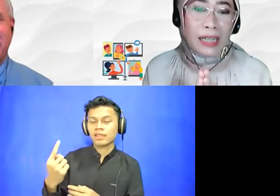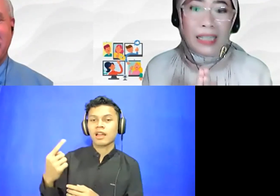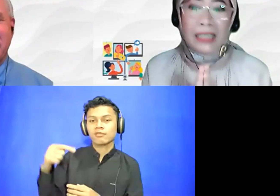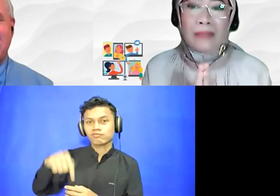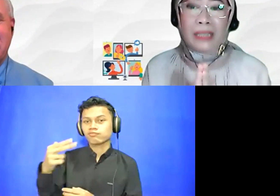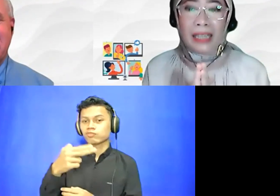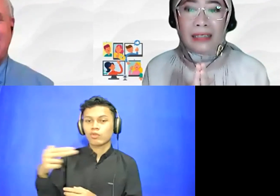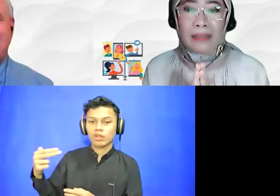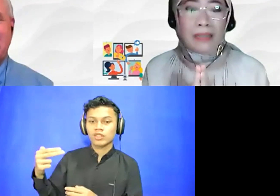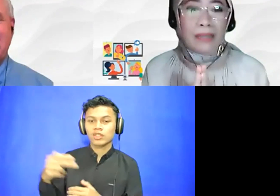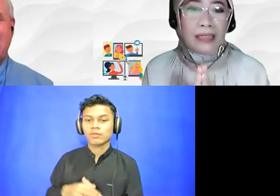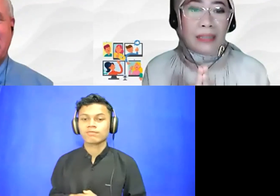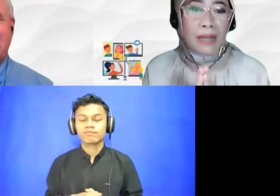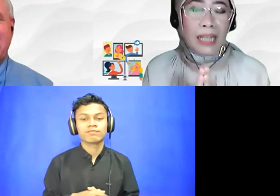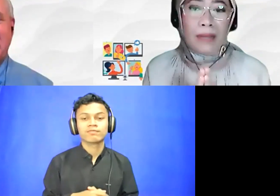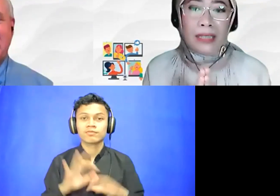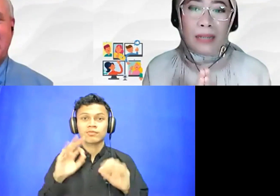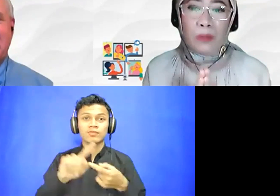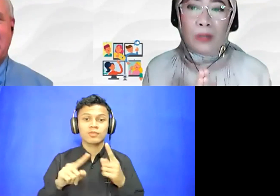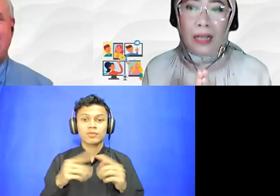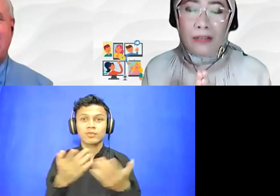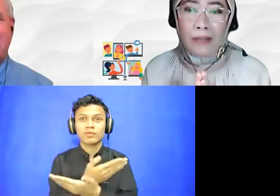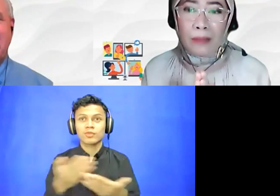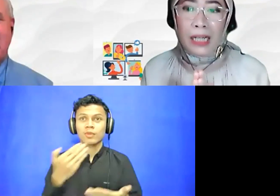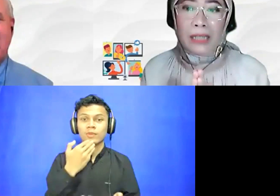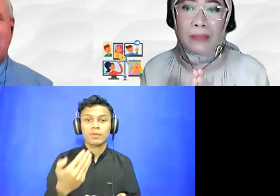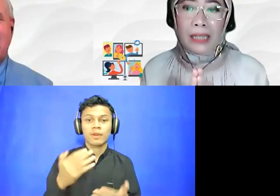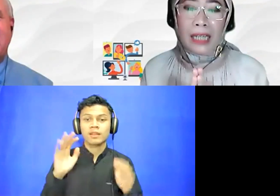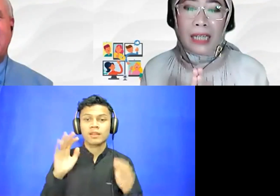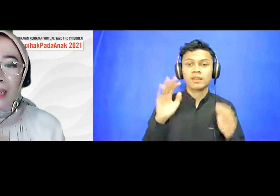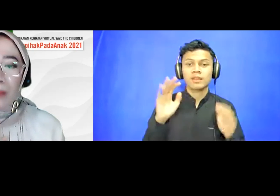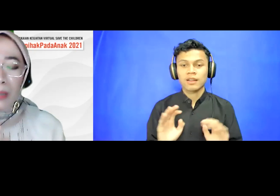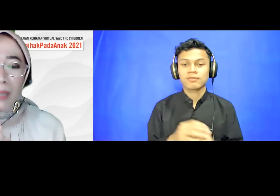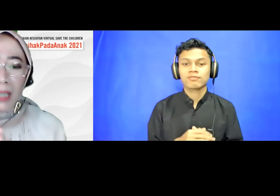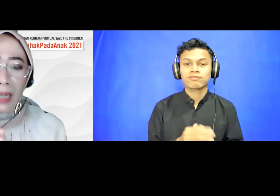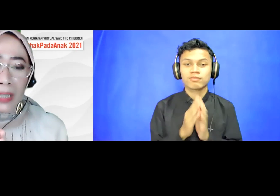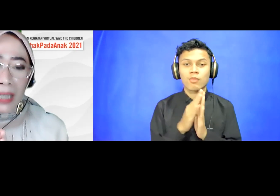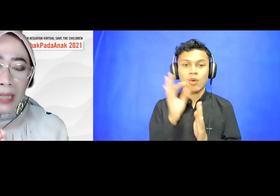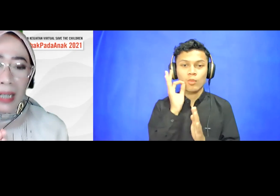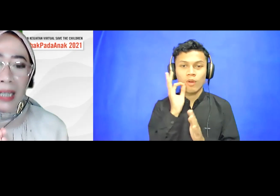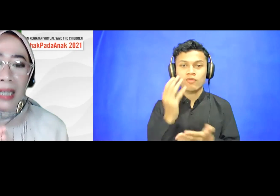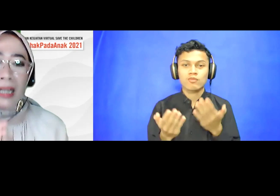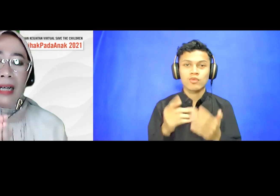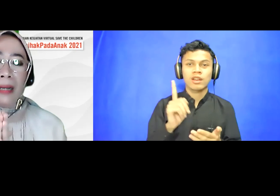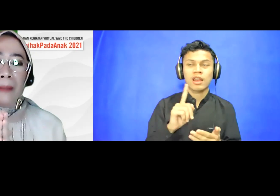berikutnya. Demikian teman-teman, terima kasih banyak. Mohon maaf apabila ada pertanyaan yang belum terbacakan oleh